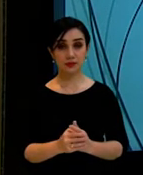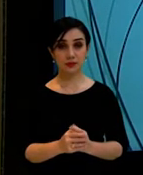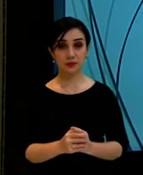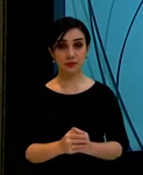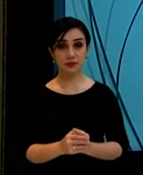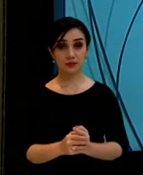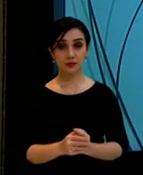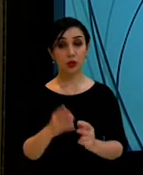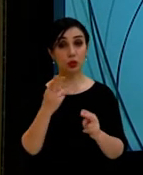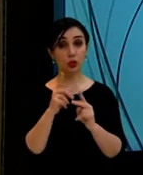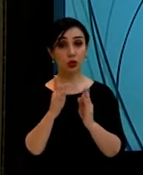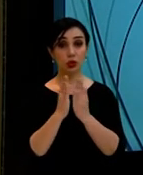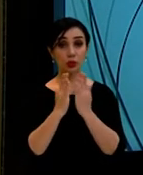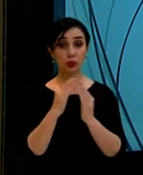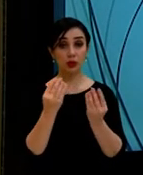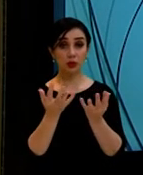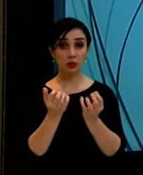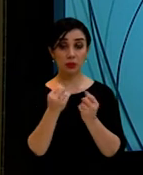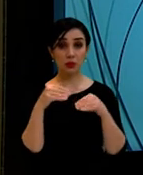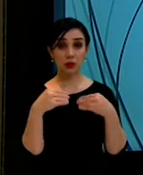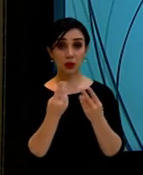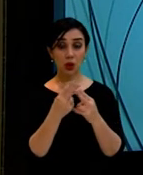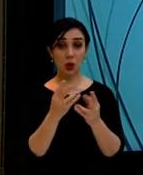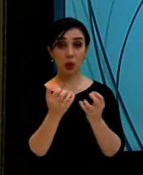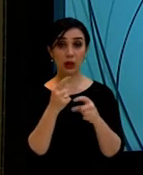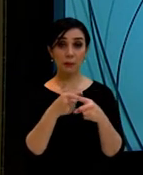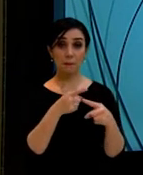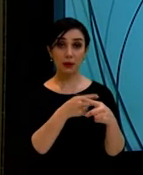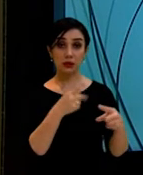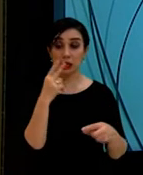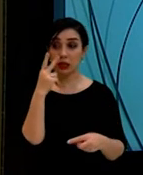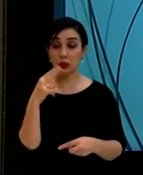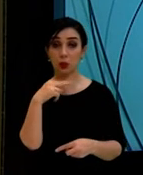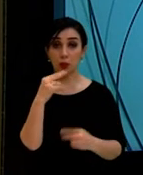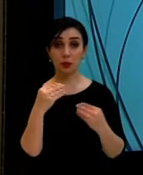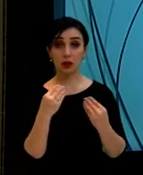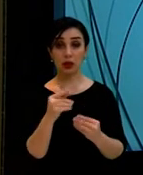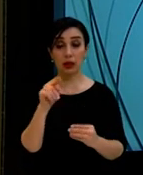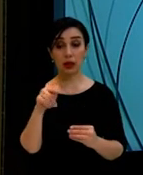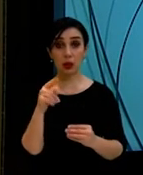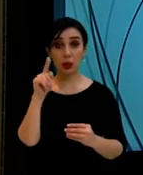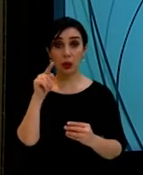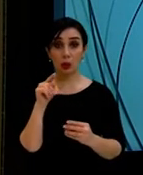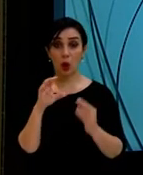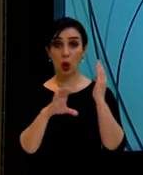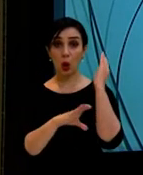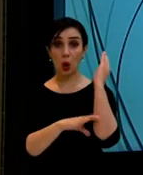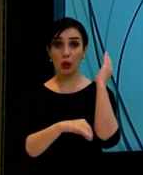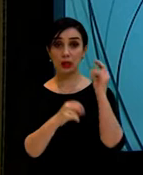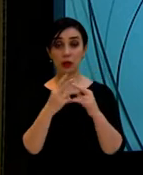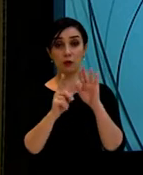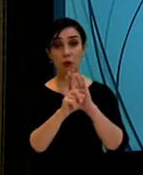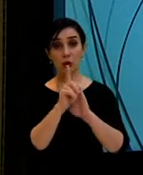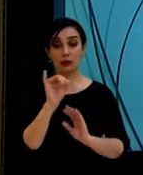Demak, bu kitobda berilgan olingan parchaga e'tibor bering. Undovlar gap boshi, o'rtasi, oxirida